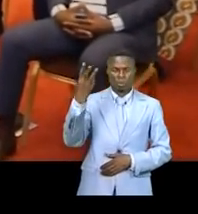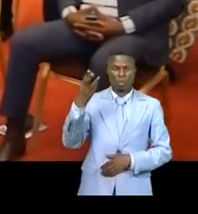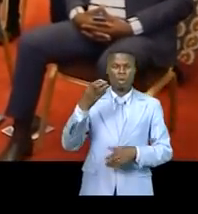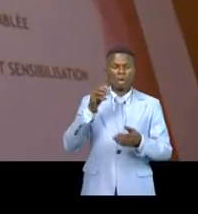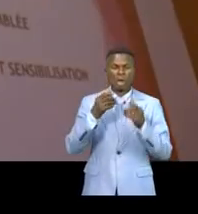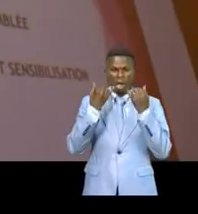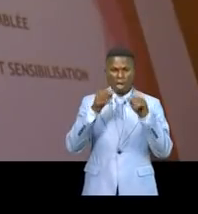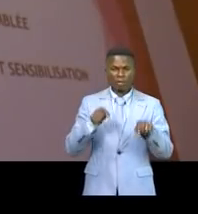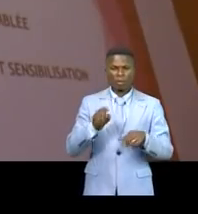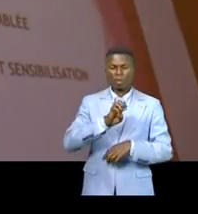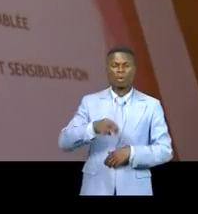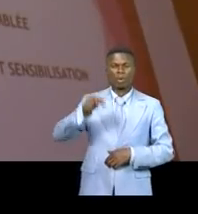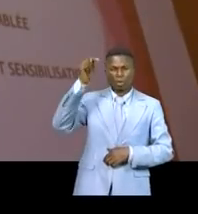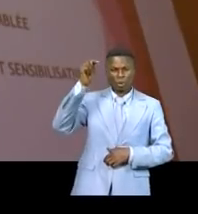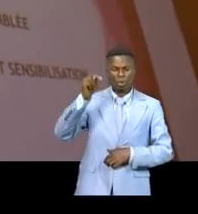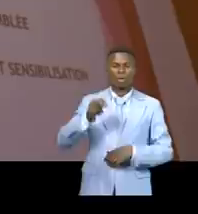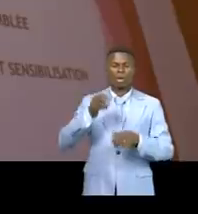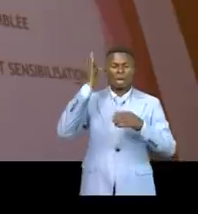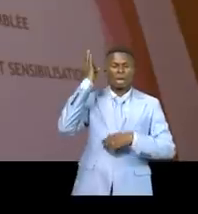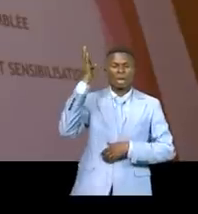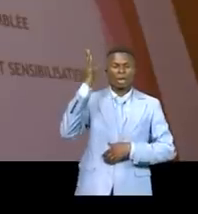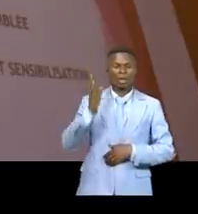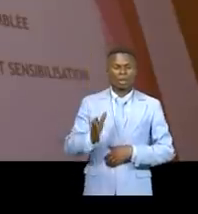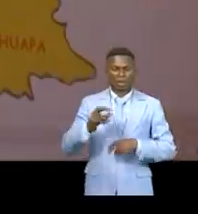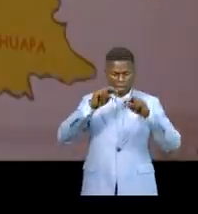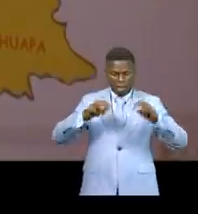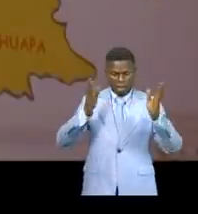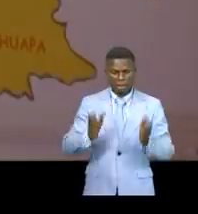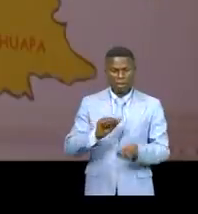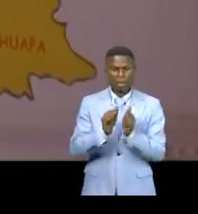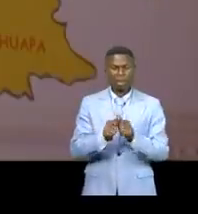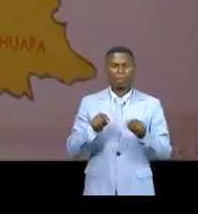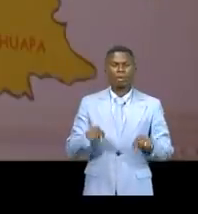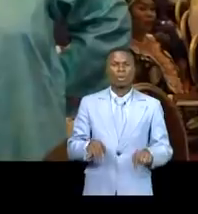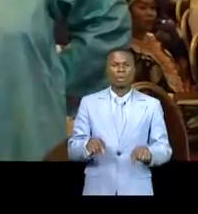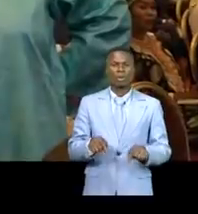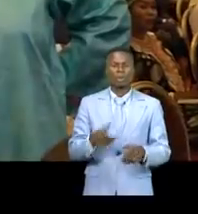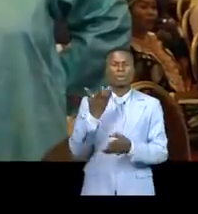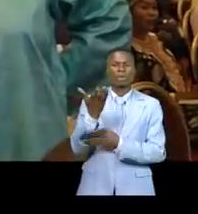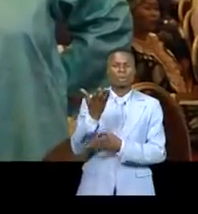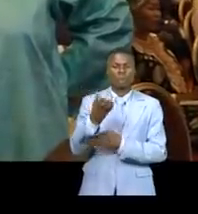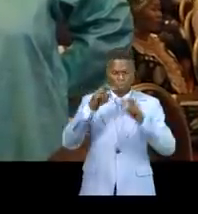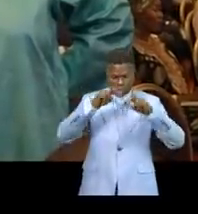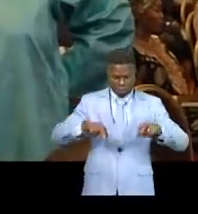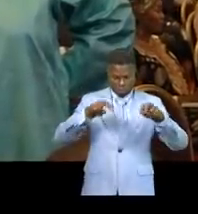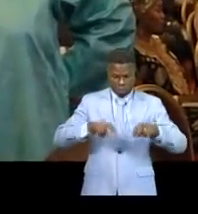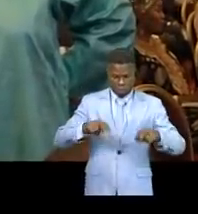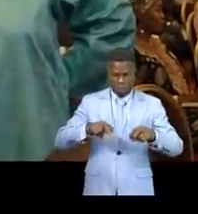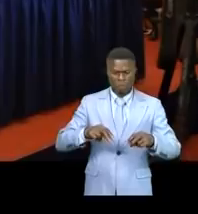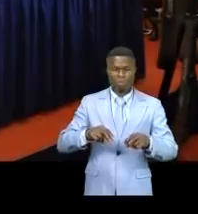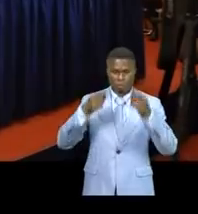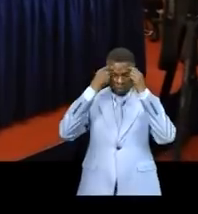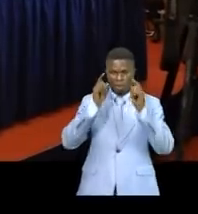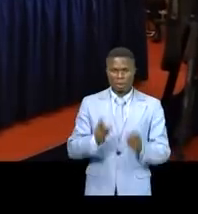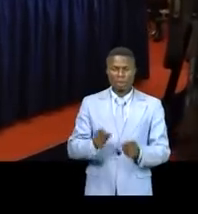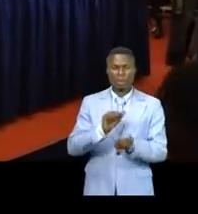d'actualité brûlante pour l'orateur Dodo, l'analyse de la situation du moment exige la recherche du consensus